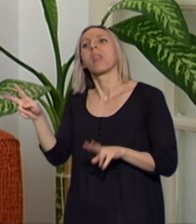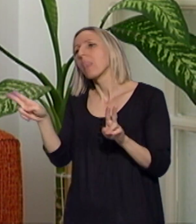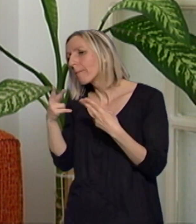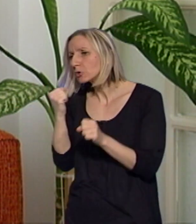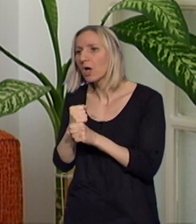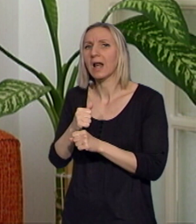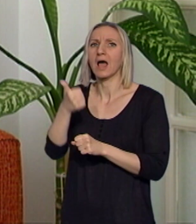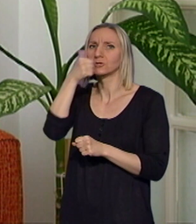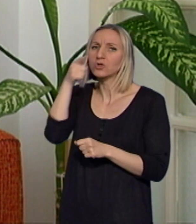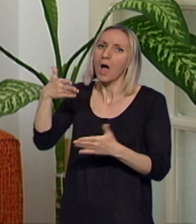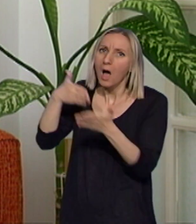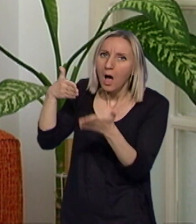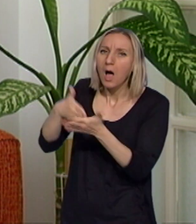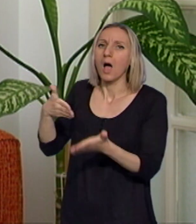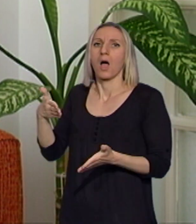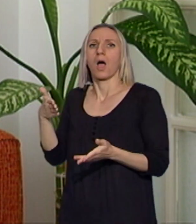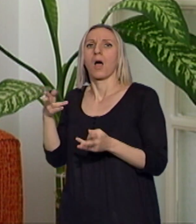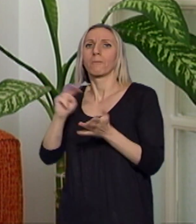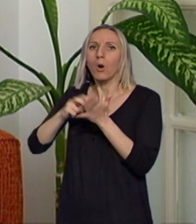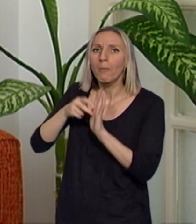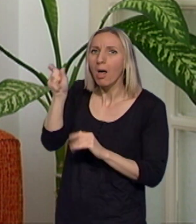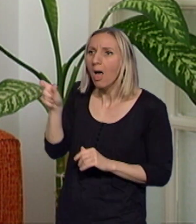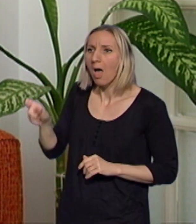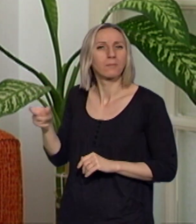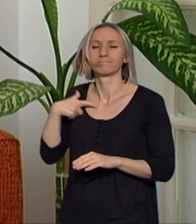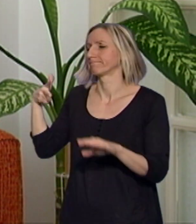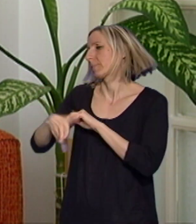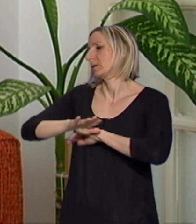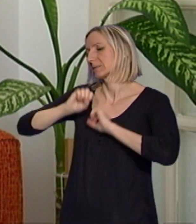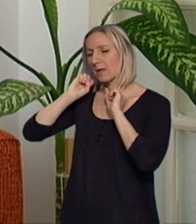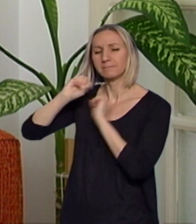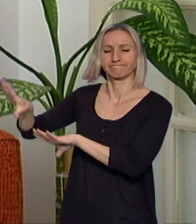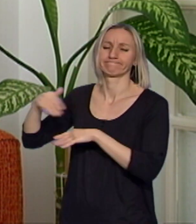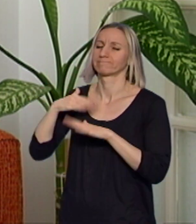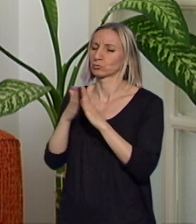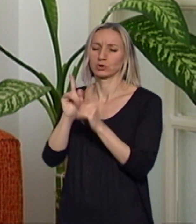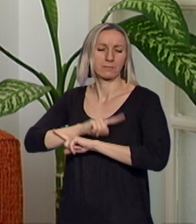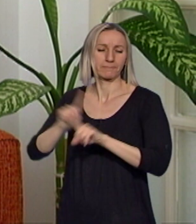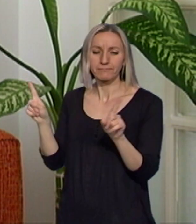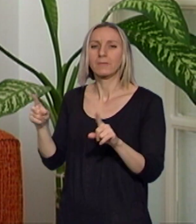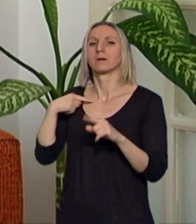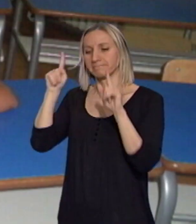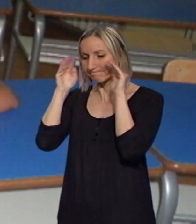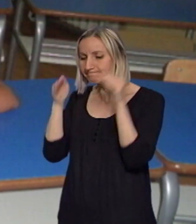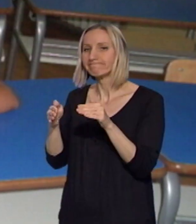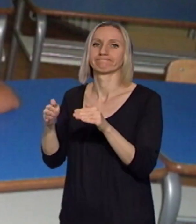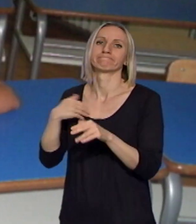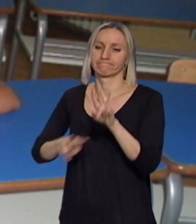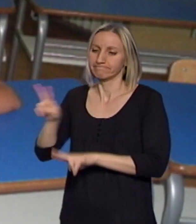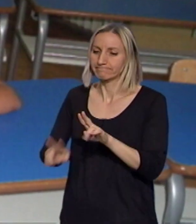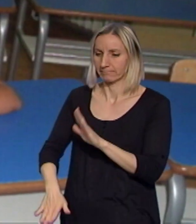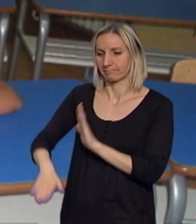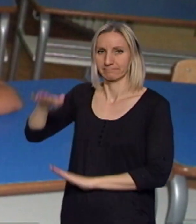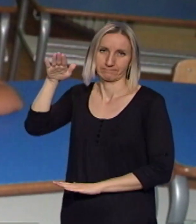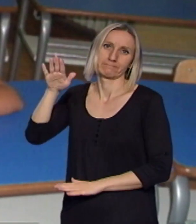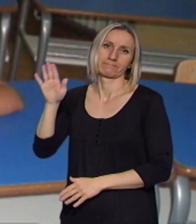njihova ograničenja. Onda sam odlučila da prestanem da čitam i da se posvetim svome detetu. Vi se tu borite sa